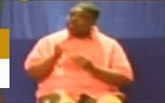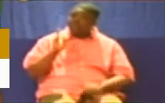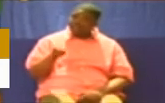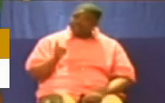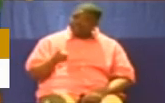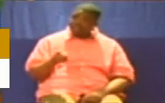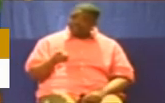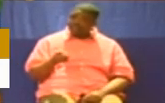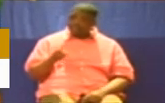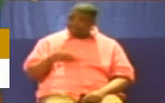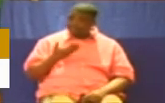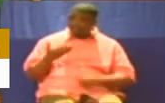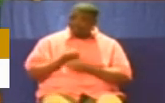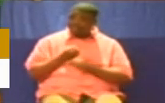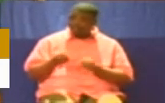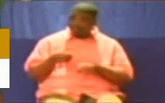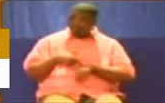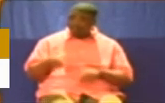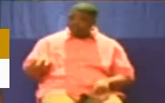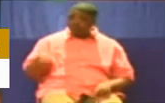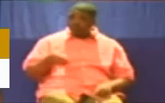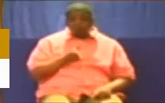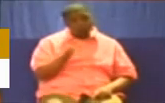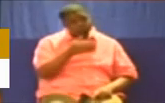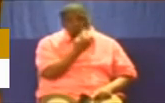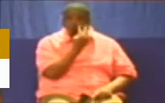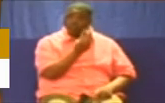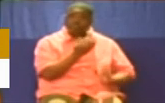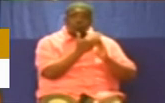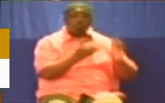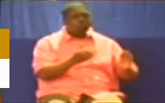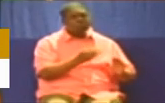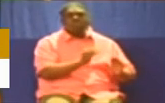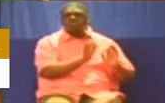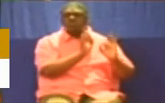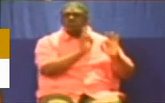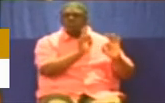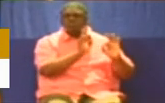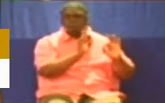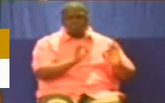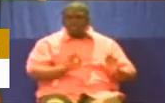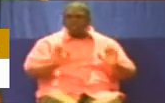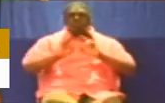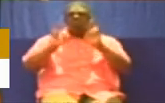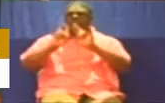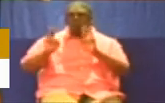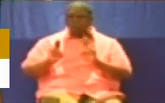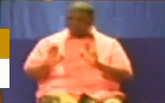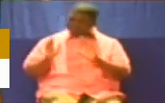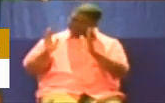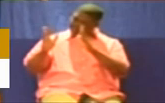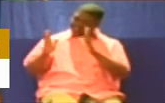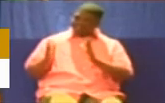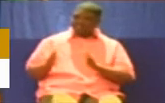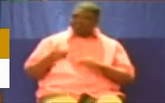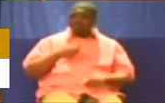muda wa kuzunguka, jaribuni kuzunguka muone tena nyumba za aina kwa aina, nyumba nzuri sana zinazopendeza. Mimi